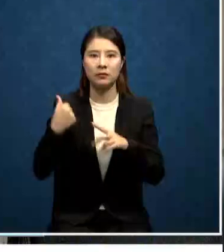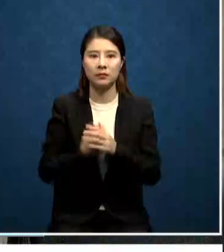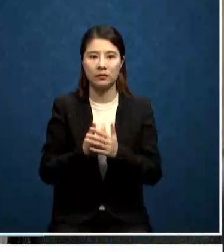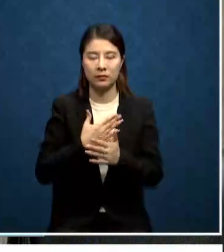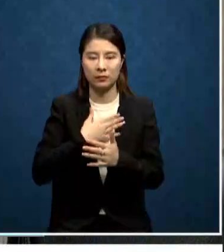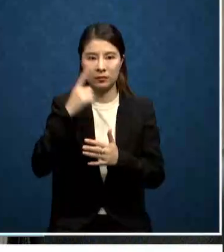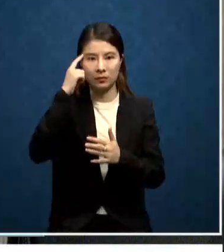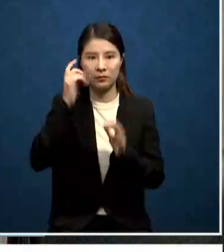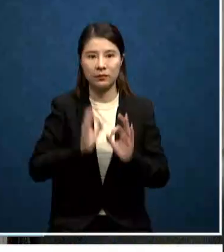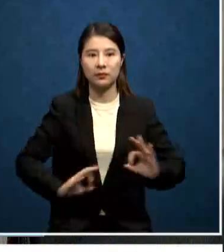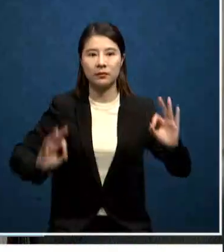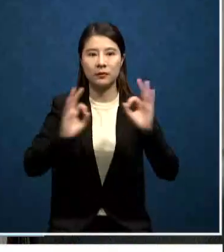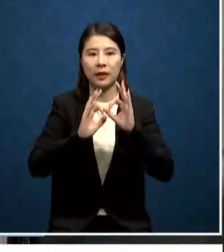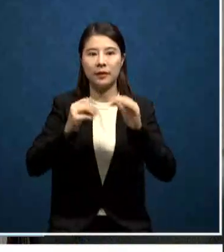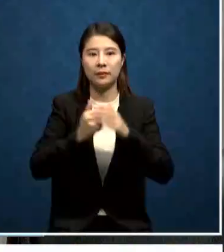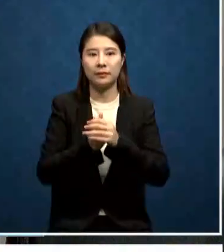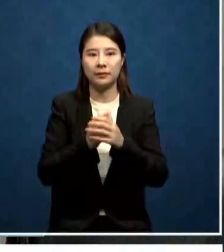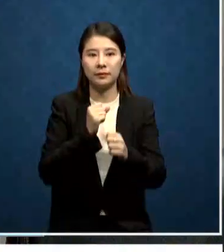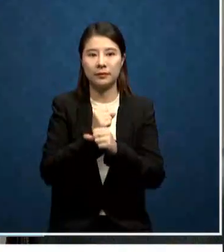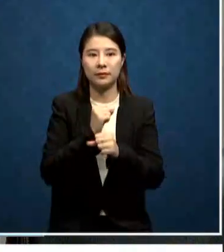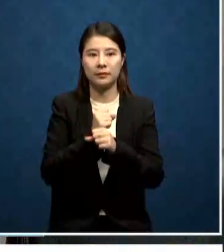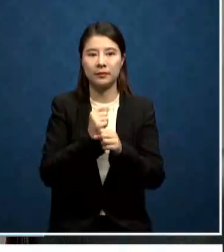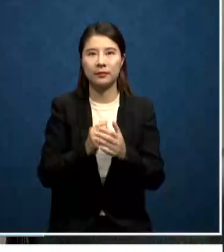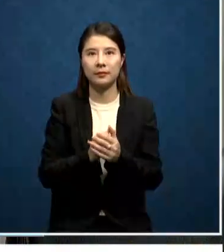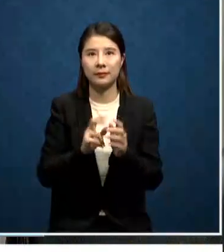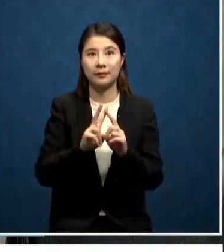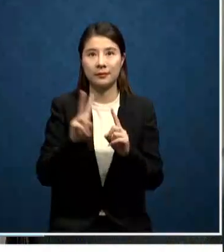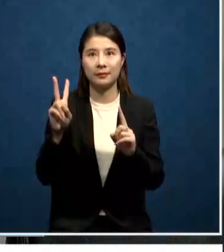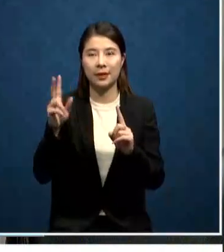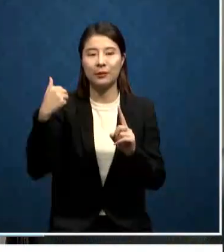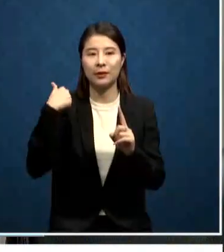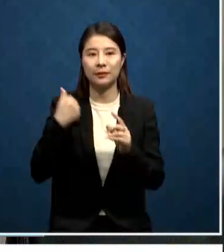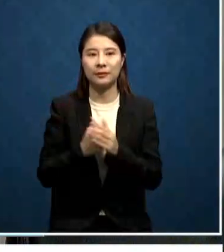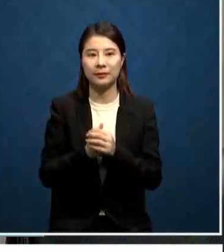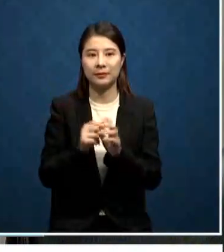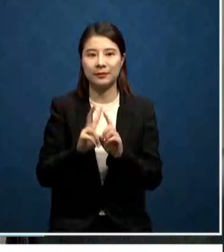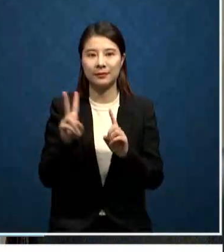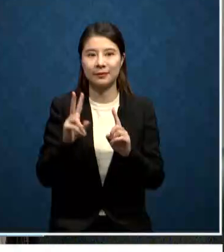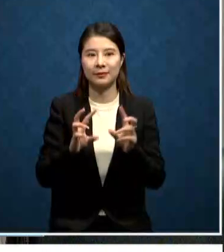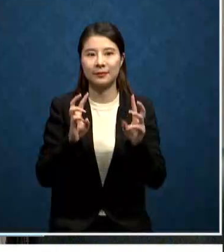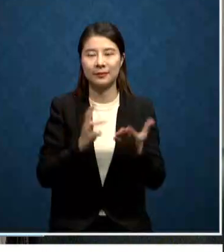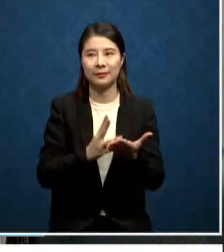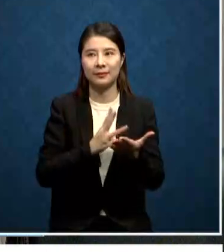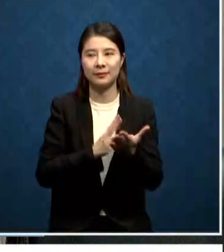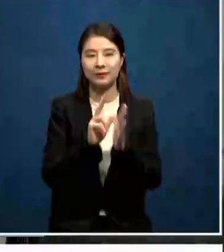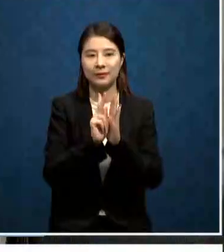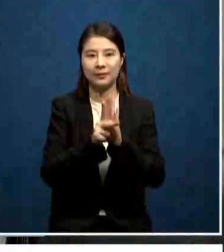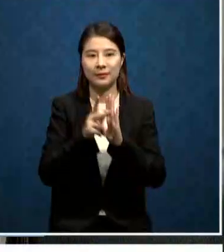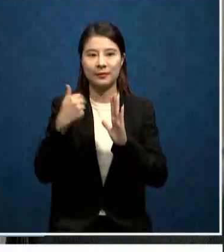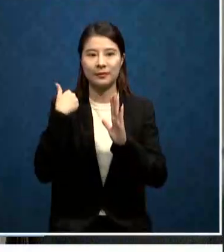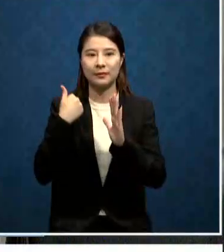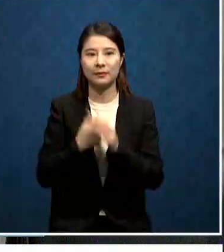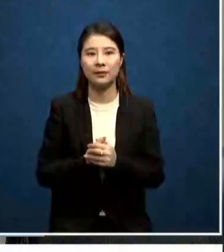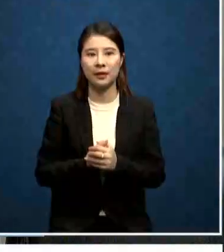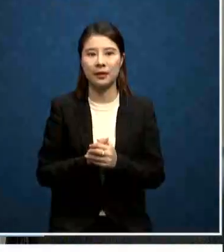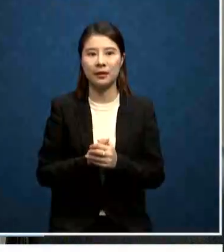งนี้เป็นเรื่องที่สำคัญนะครับ เรื่องที่สองครับเรื่องที่สองงานทางด้านวิชาการผ